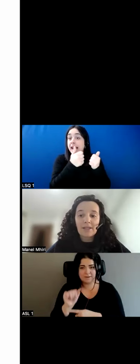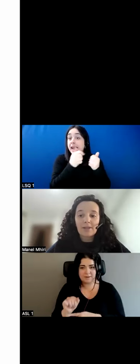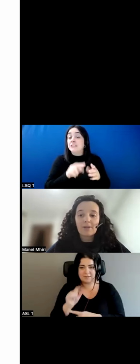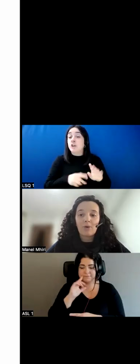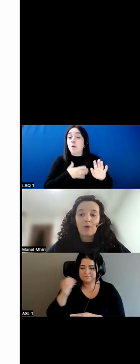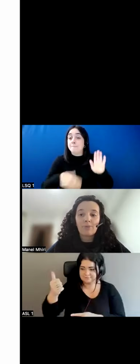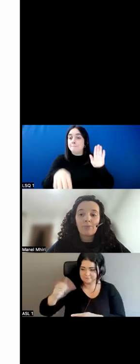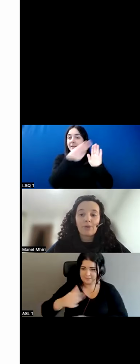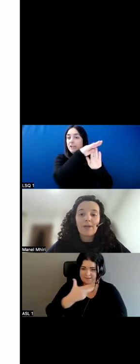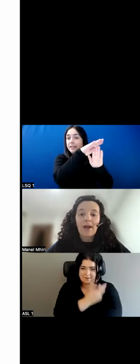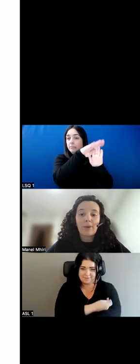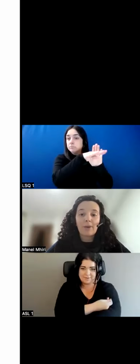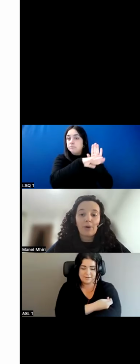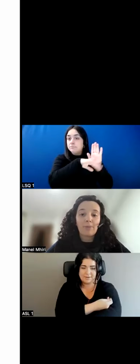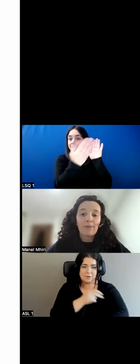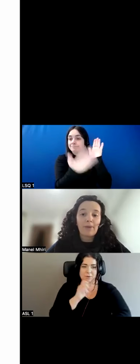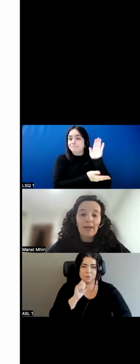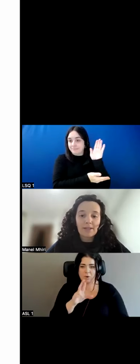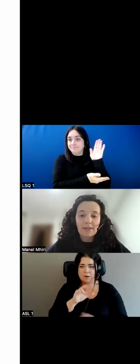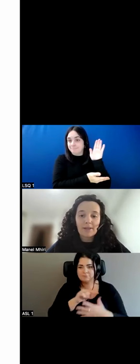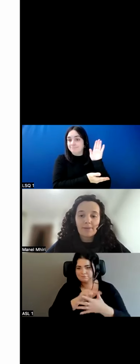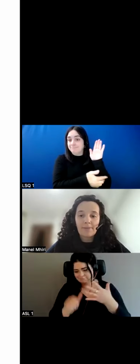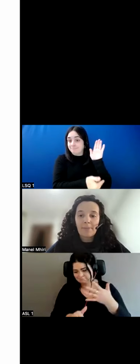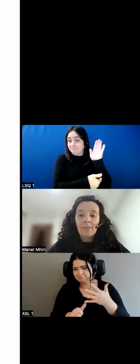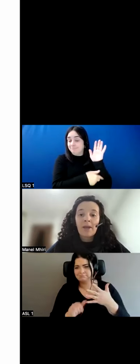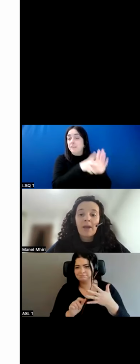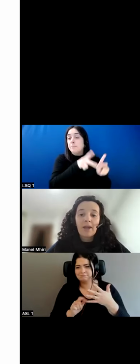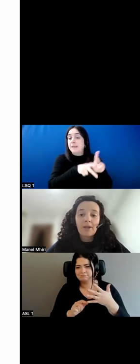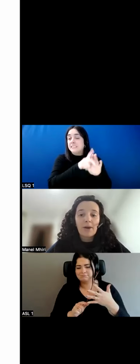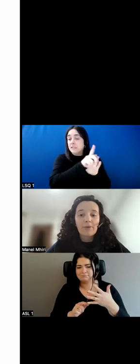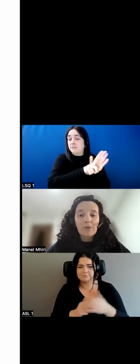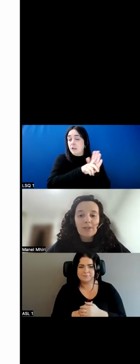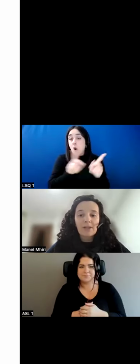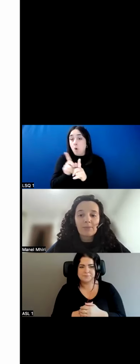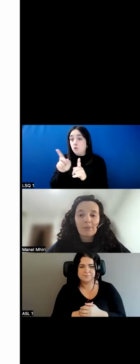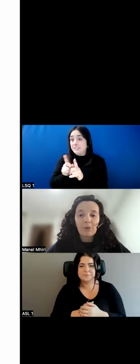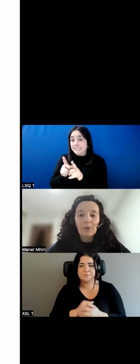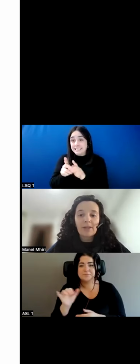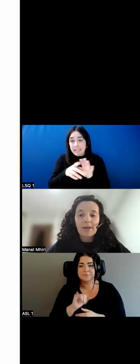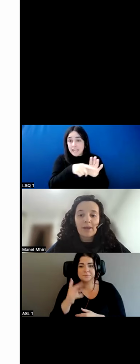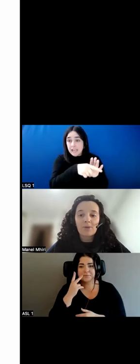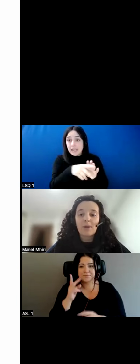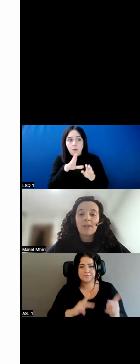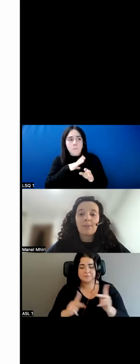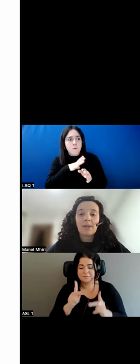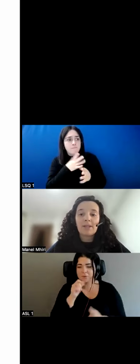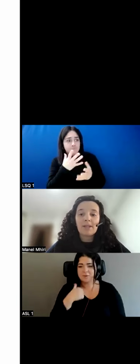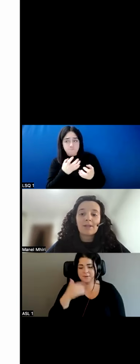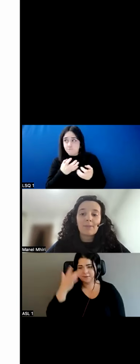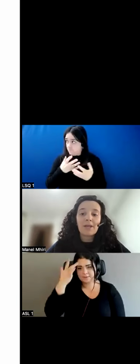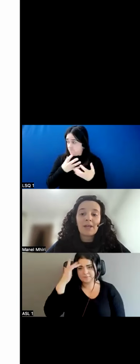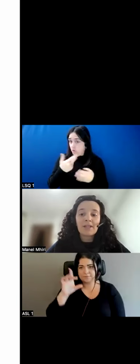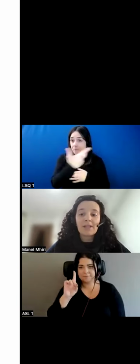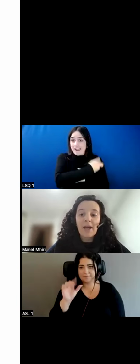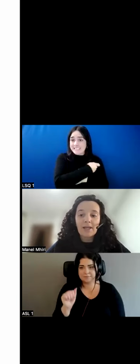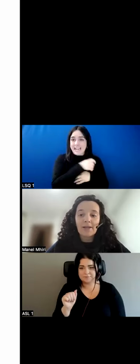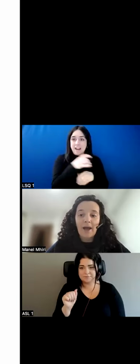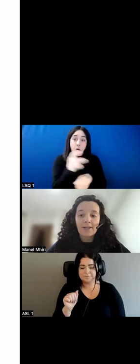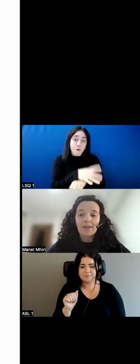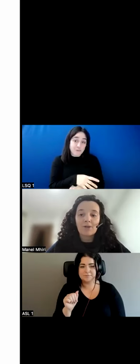vu des personnes ayant des déficiences intellectuelles qui se sont vues refuser le vaccin ou mis tout en bas de la liste. Et on a aussi vu des personnes